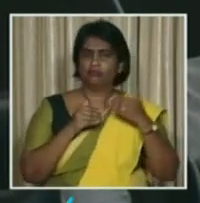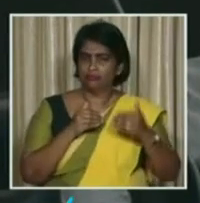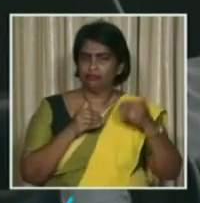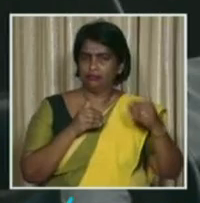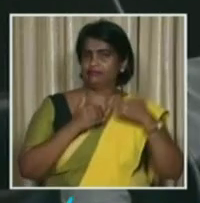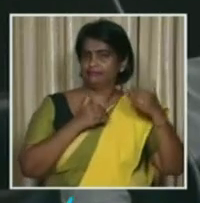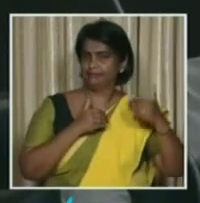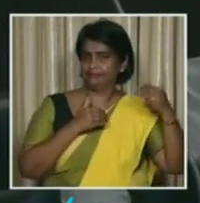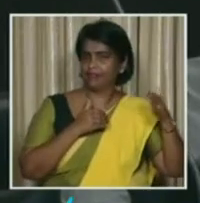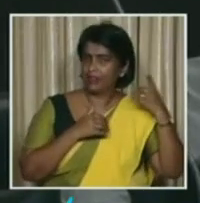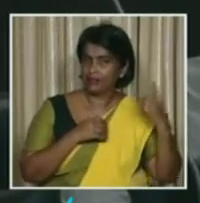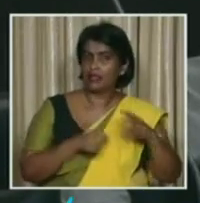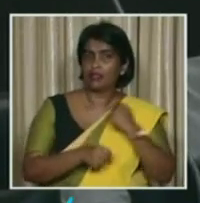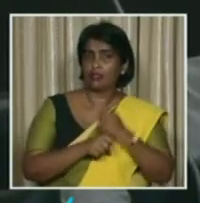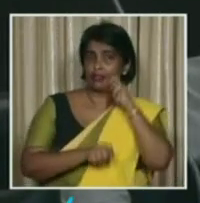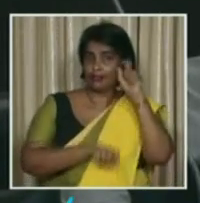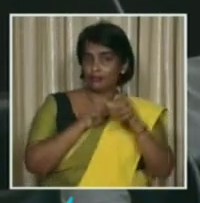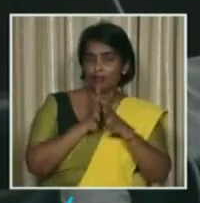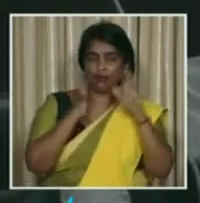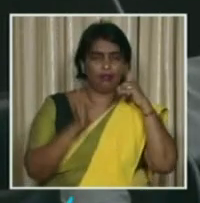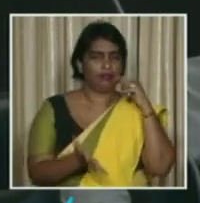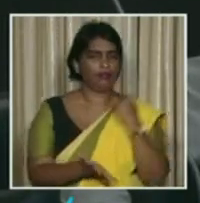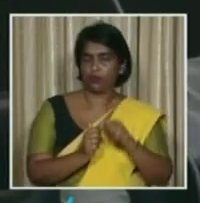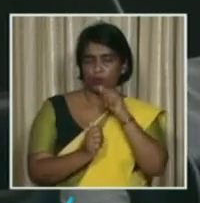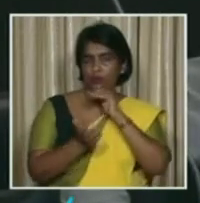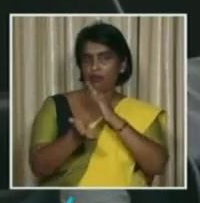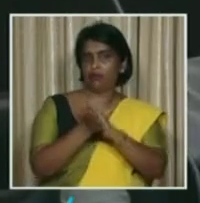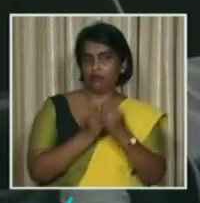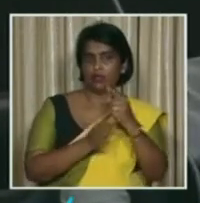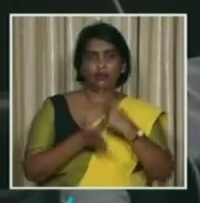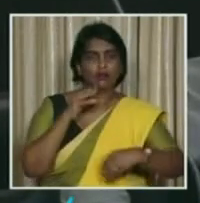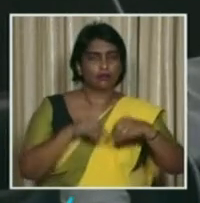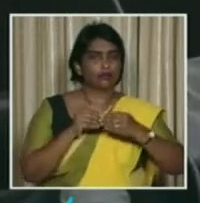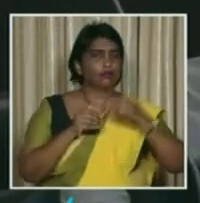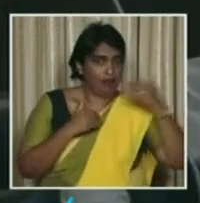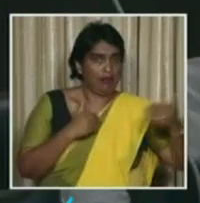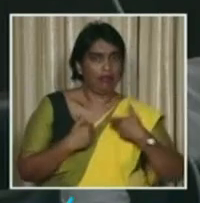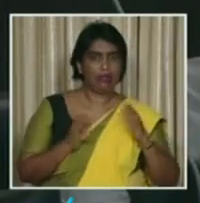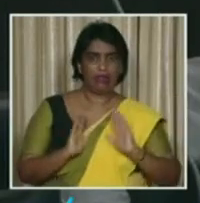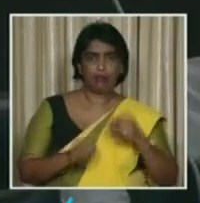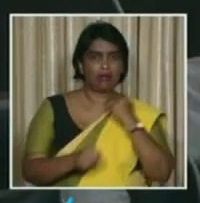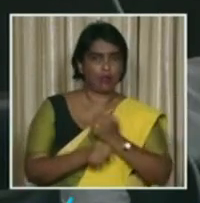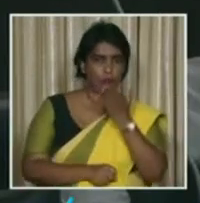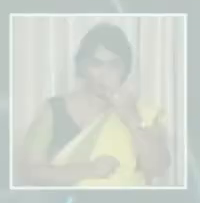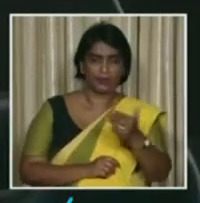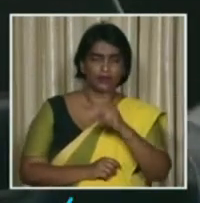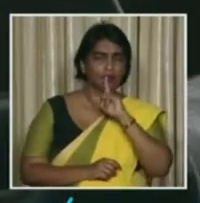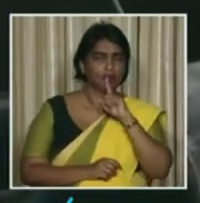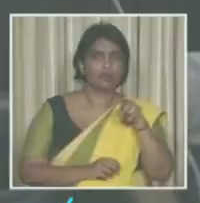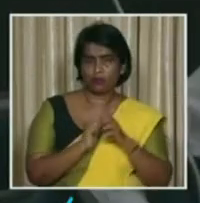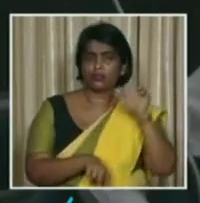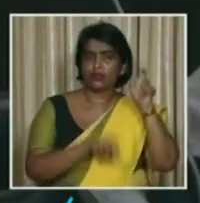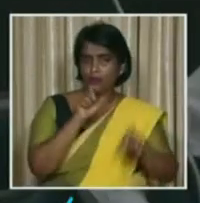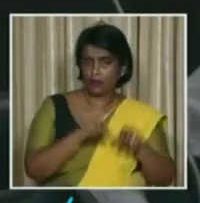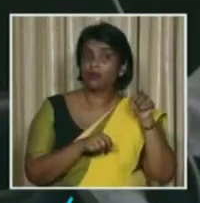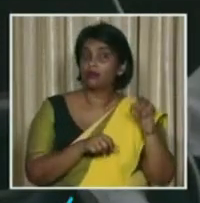කල් දැමීම නිසා ඒ රජයේ සේවකයන් විශාල අසීරුතාවයකට පත් වෙලා තිබෙනවා. මැතිවරණය කල් දාලා තින්නේ අපි නෙවෙයි, ආණ්ඩුව පැත්තෙන් සල්ලි නැහැ කියලා. මේ රජයේ